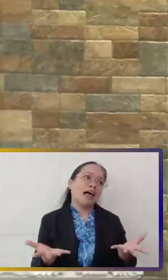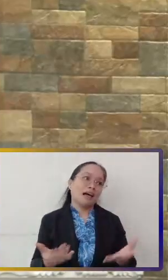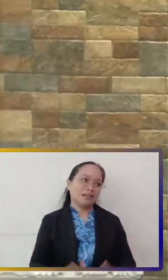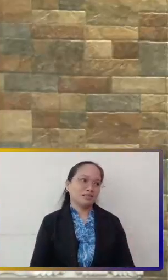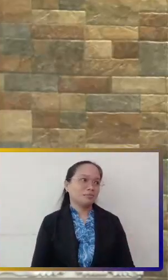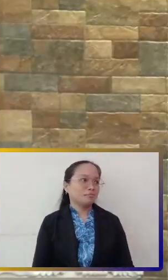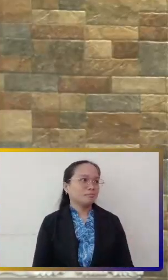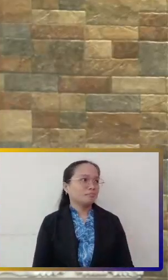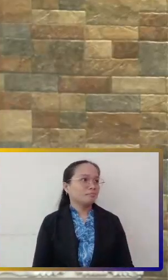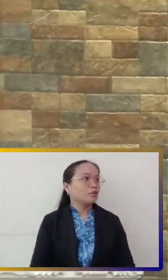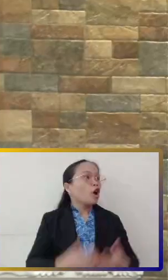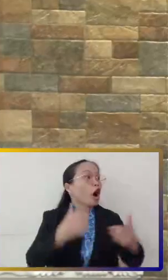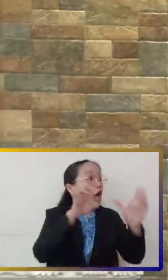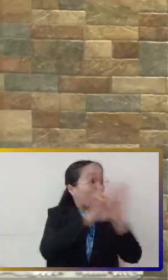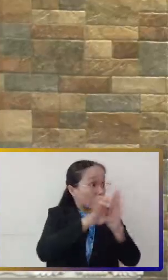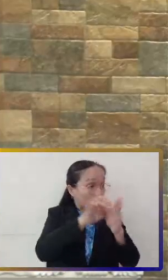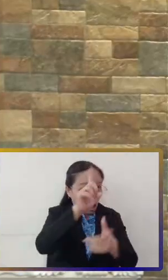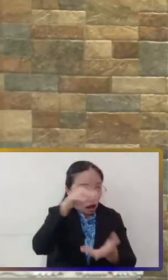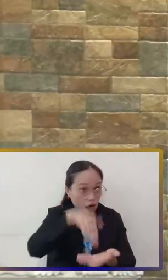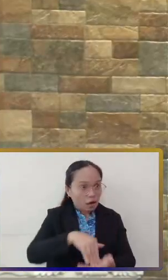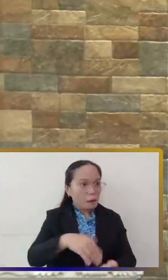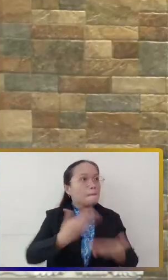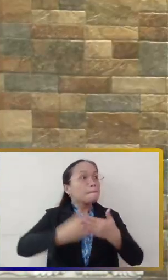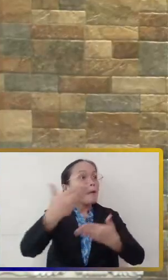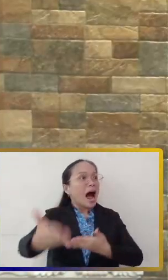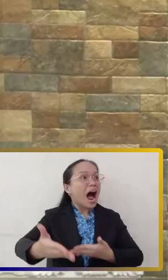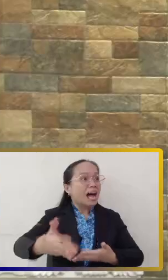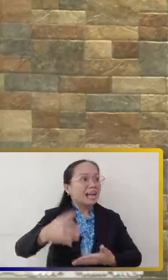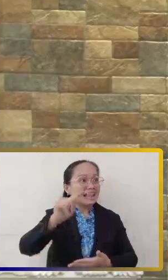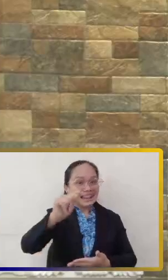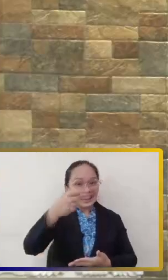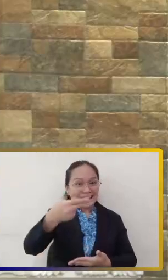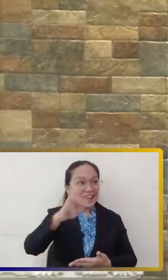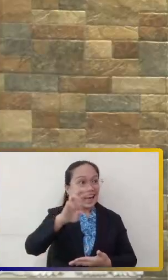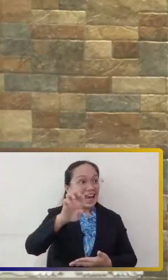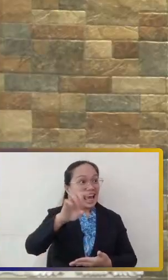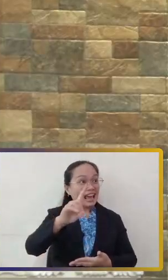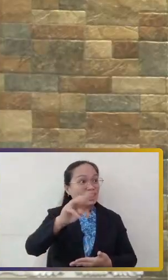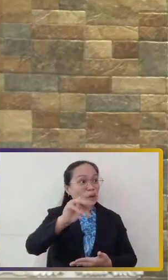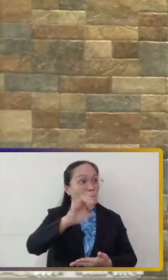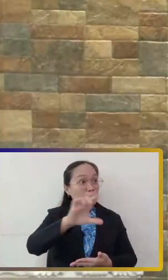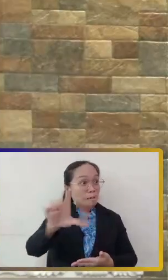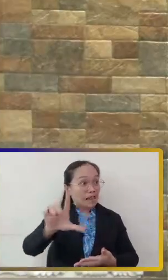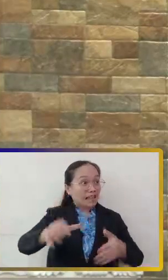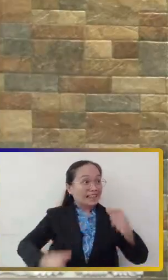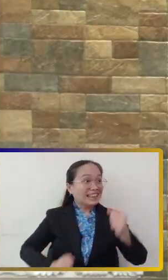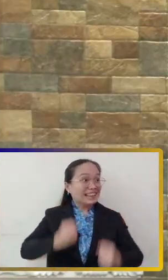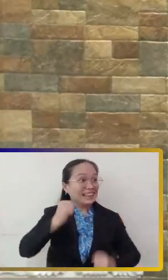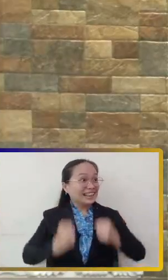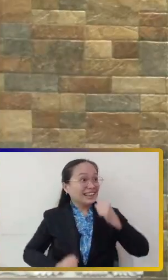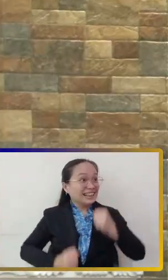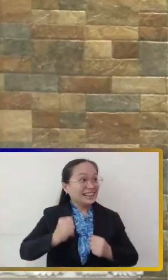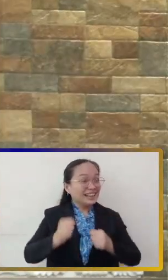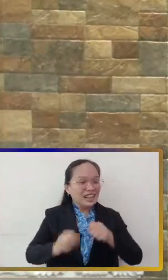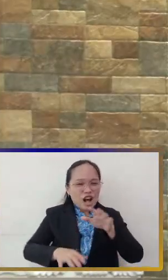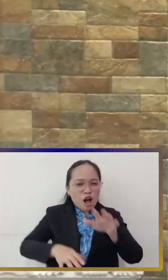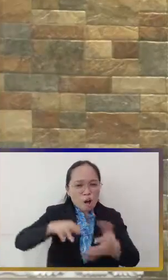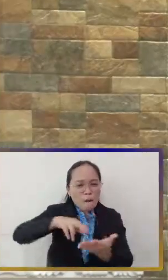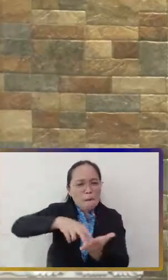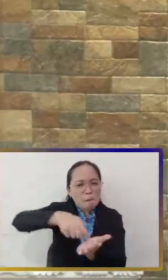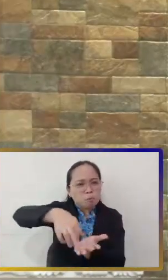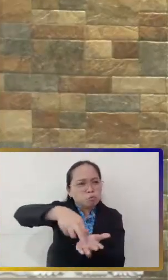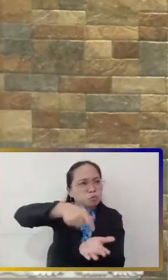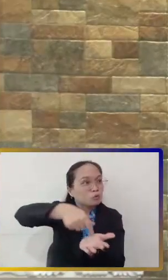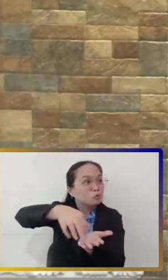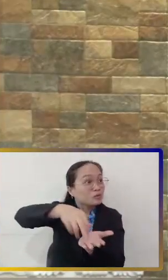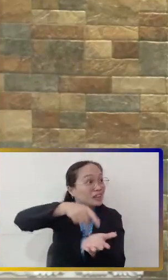Bumili ng treadmill para may masabitan siyang damit at malagyan siya ng sapatos. At nag-i-expect po siya na